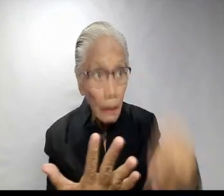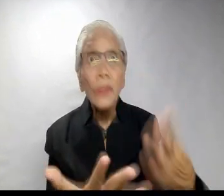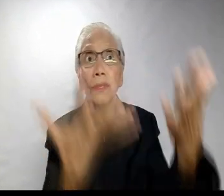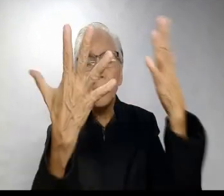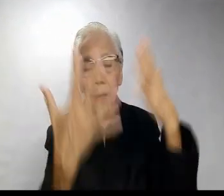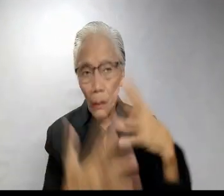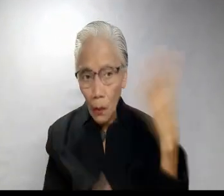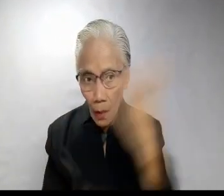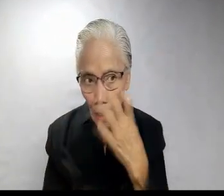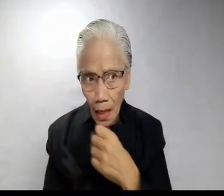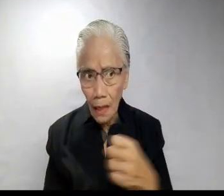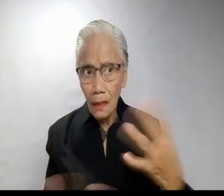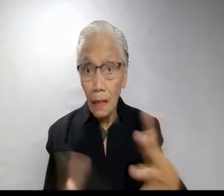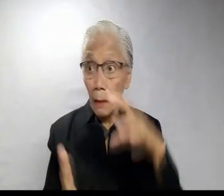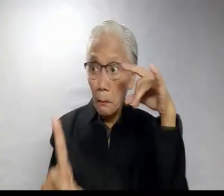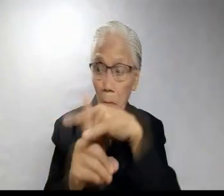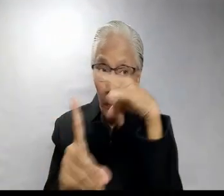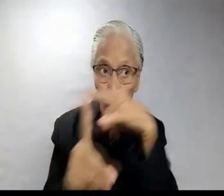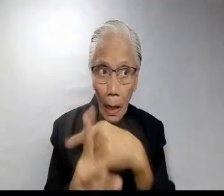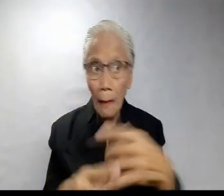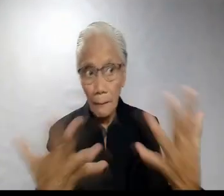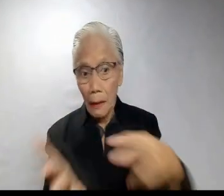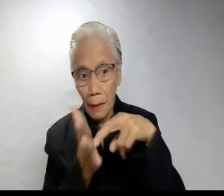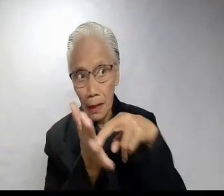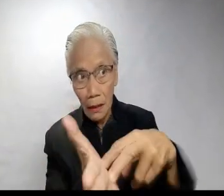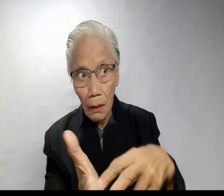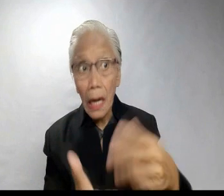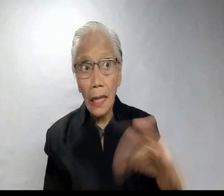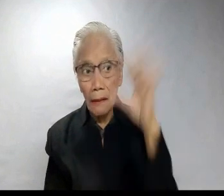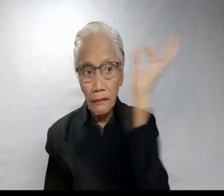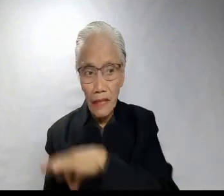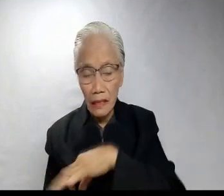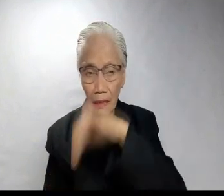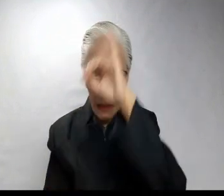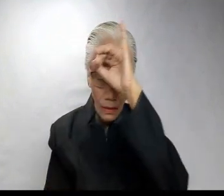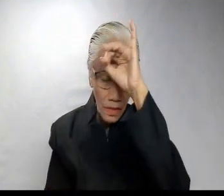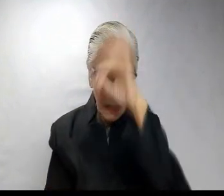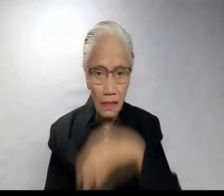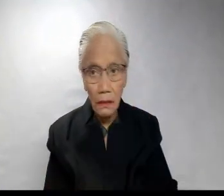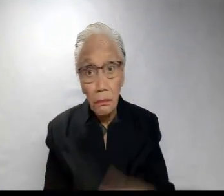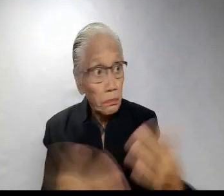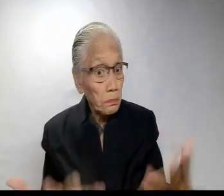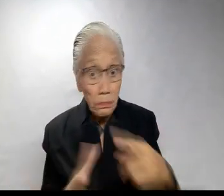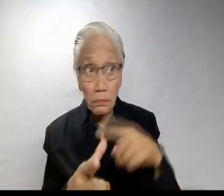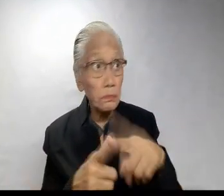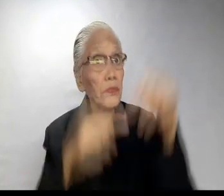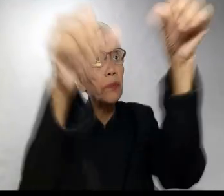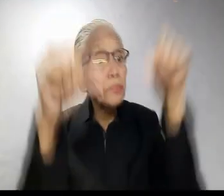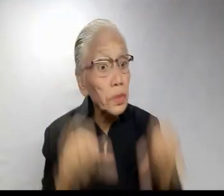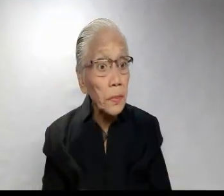infidelity, ha? Siya pa ang galit at mambubuli para panindigan ang kanyang fake innocence.